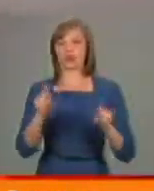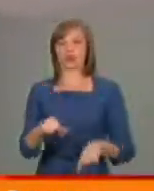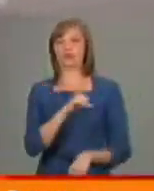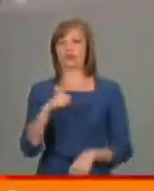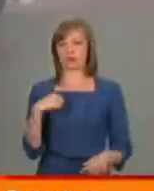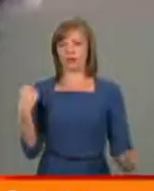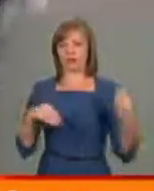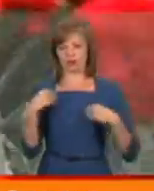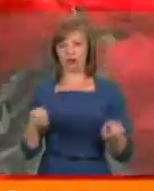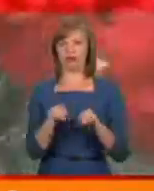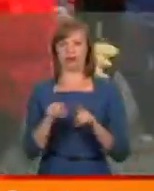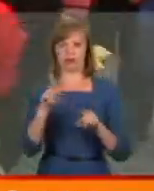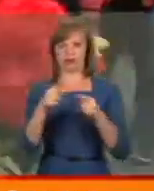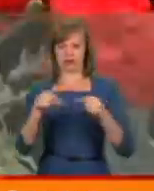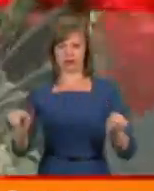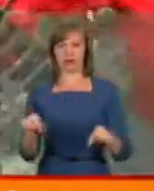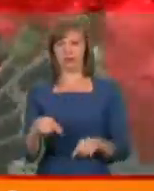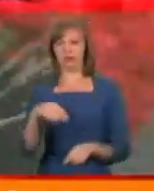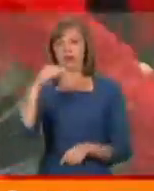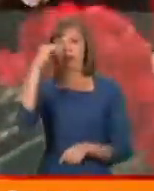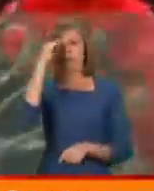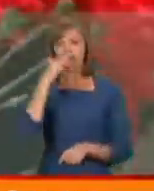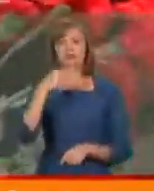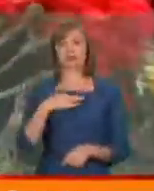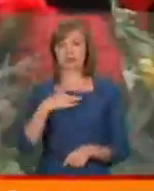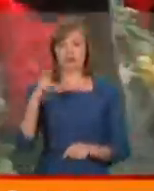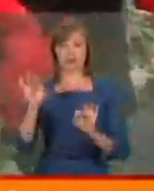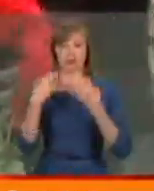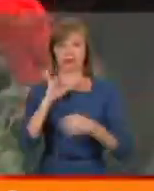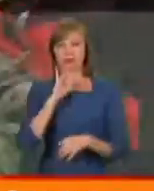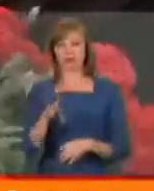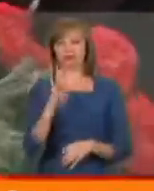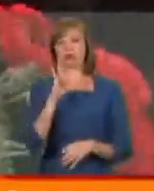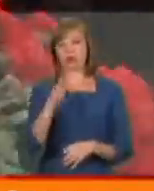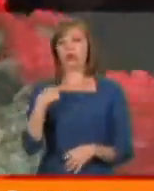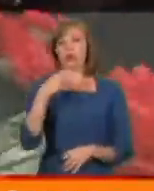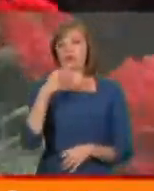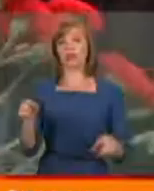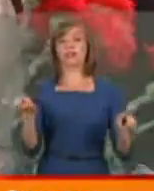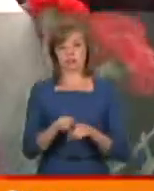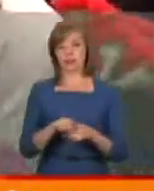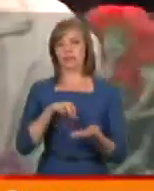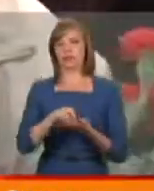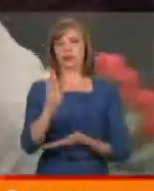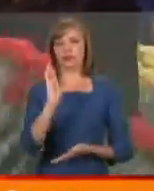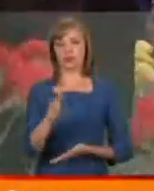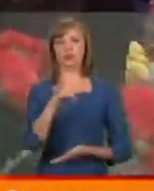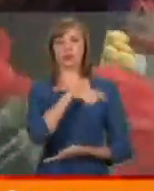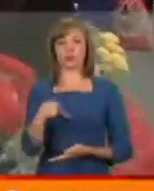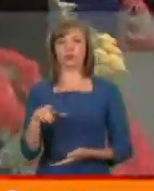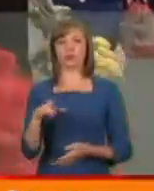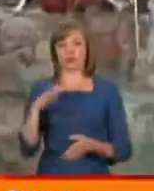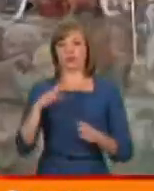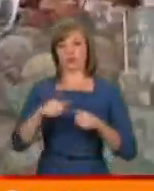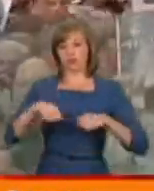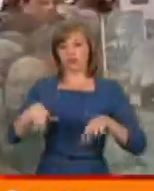сама вбралася як стрічка. Парні сказали, що вони мене не пропустять. Ну, я сказала, що все одно пройду, і люди були вокруг,